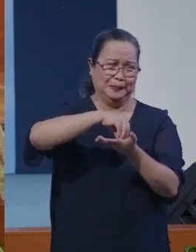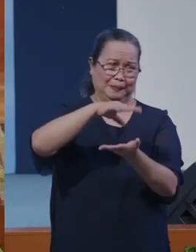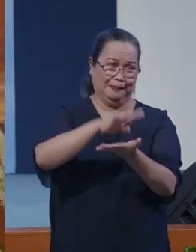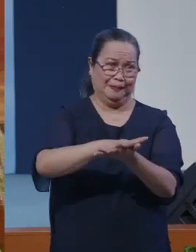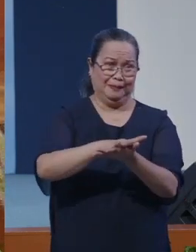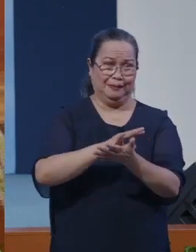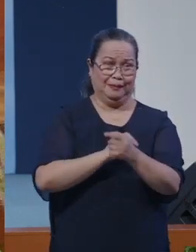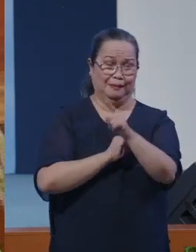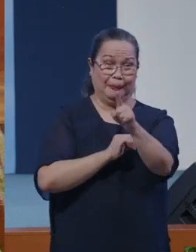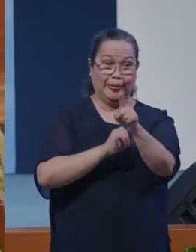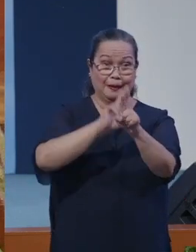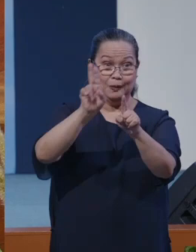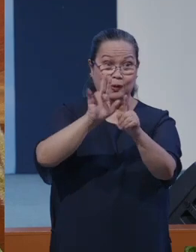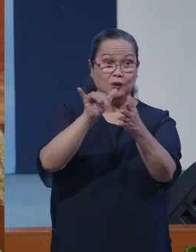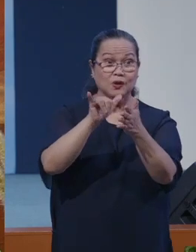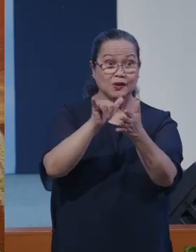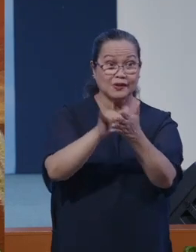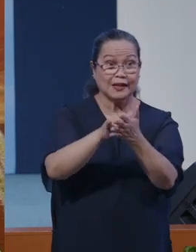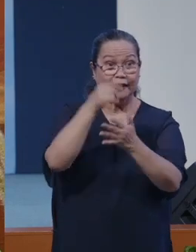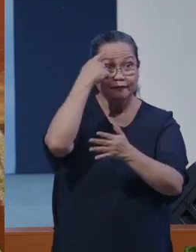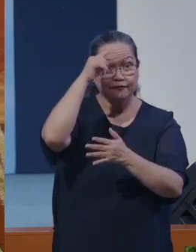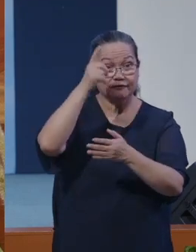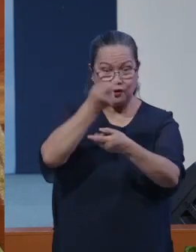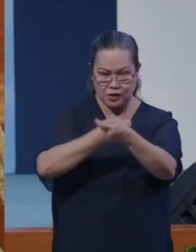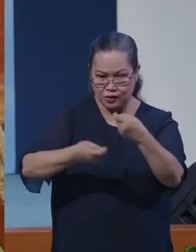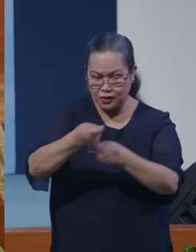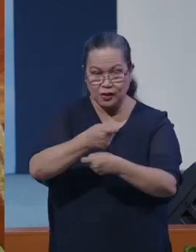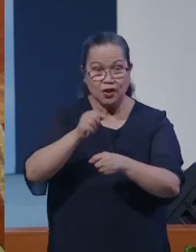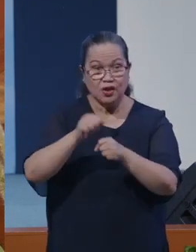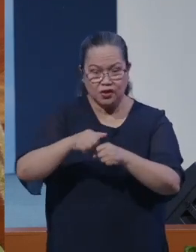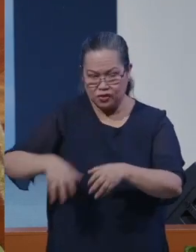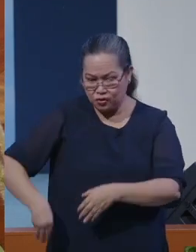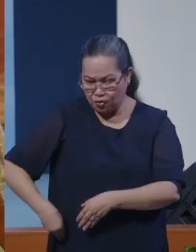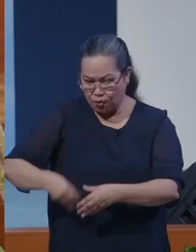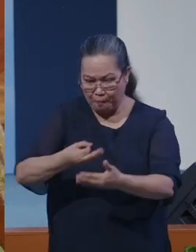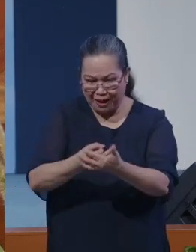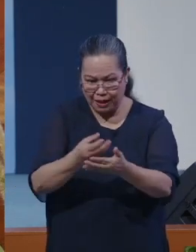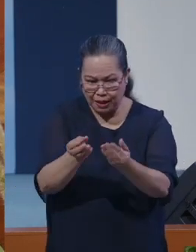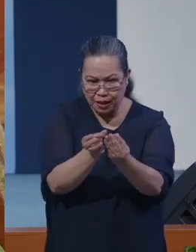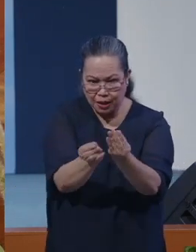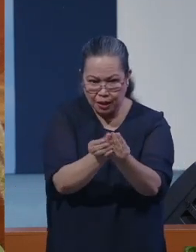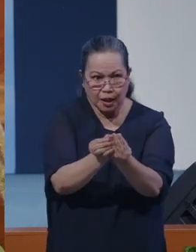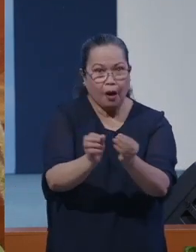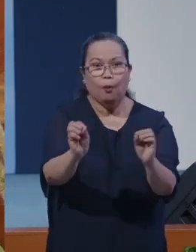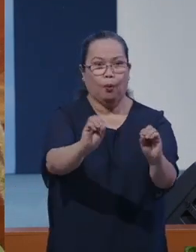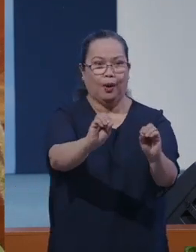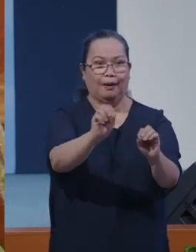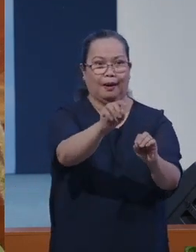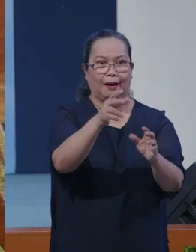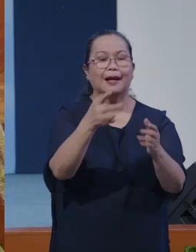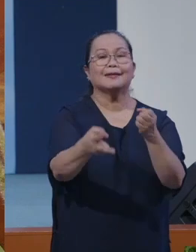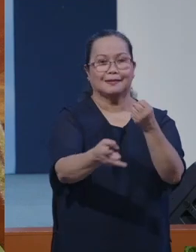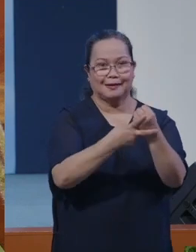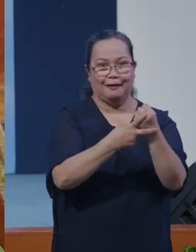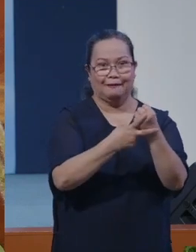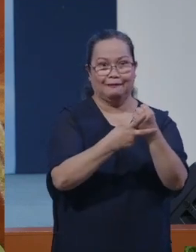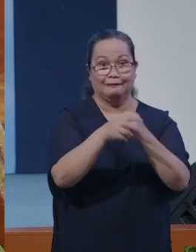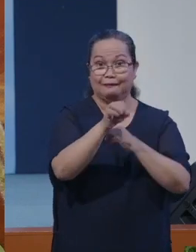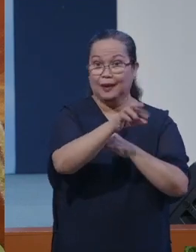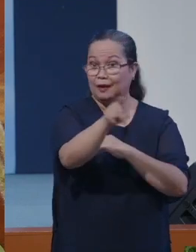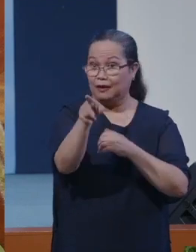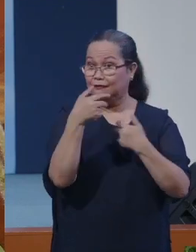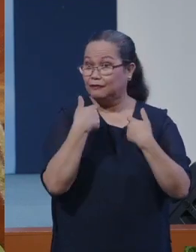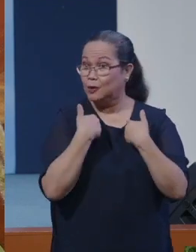Gagamitin nyo lang ito para sa transaction, para wala kayong dalang cash. In fact, mas maganda kung meron